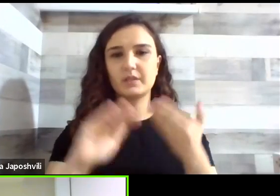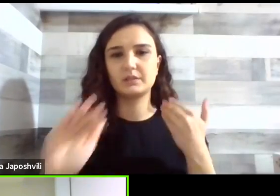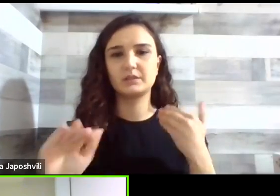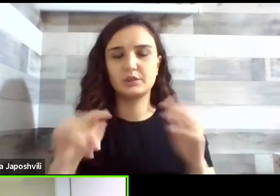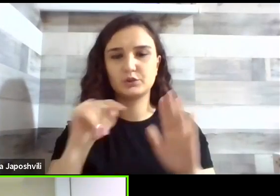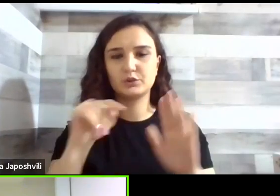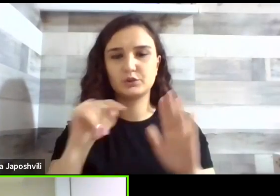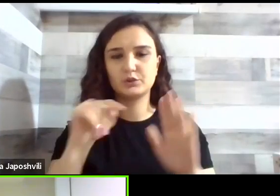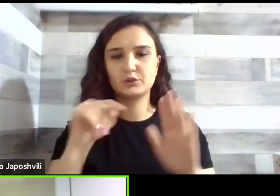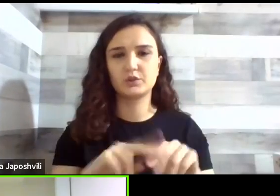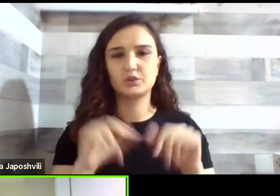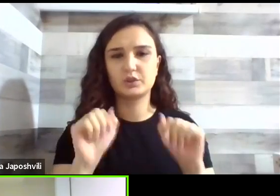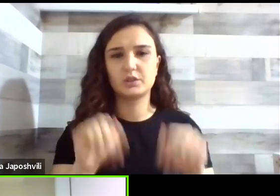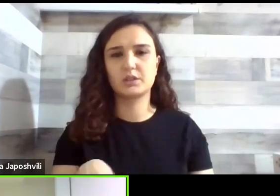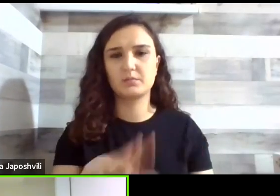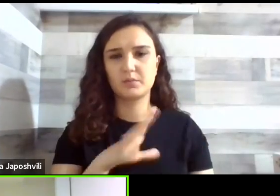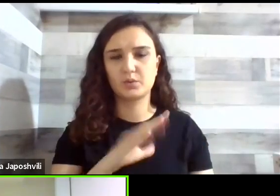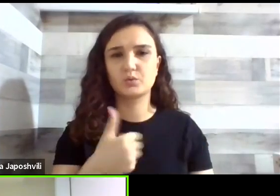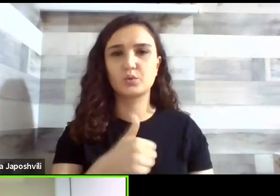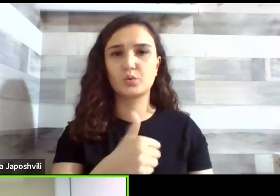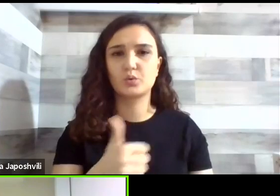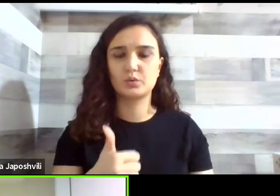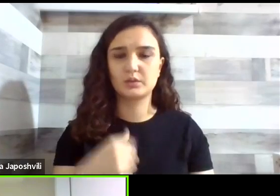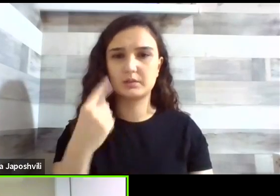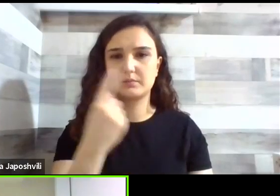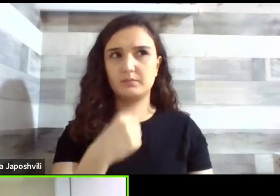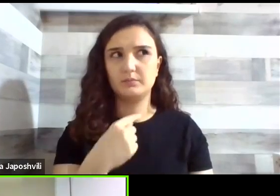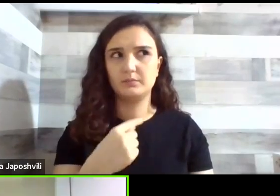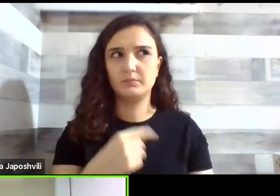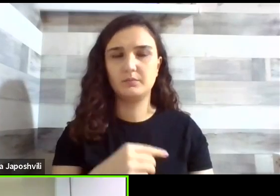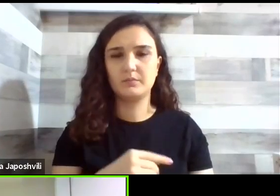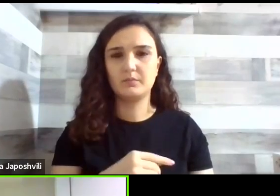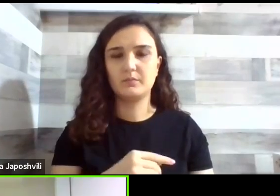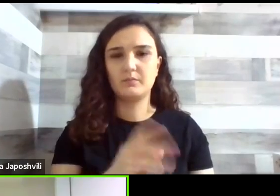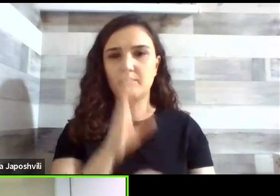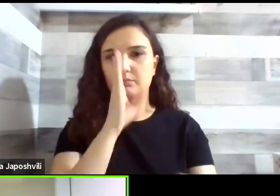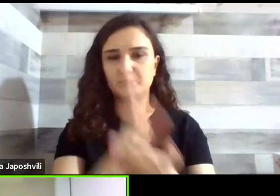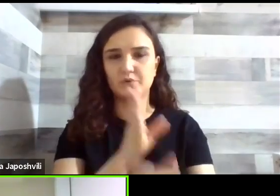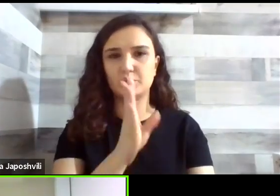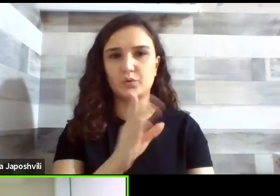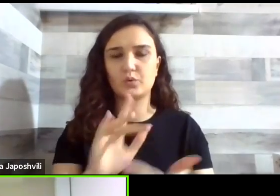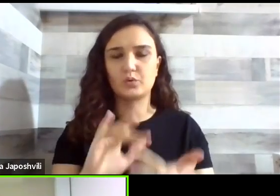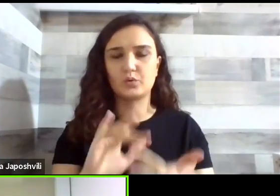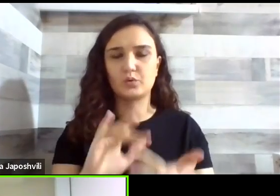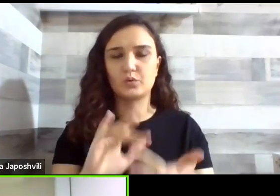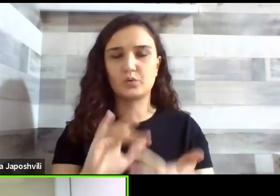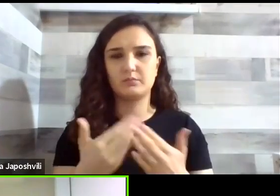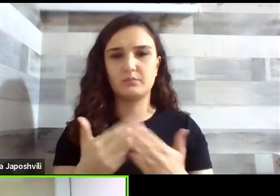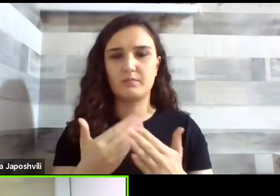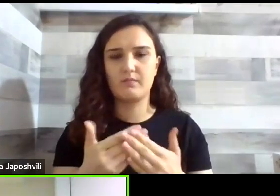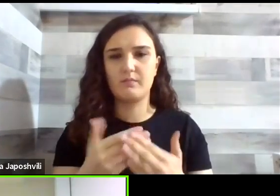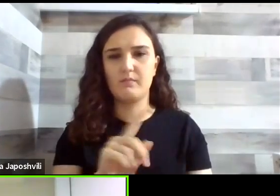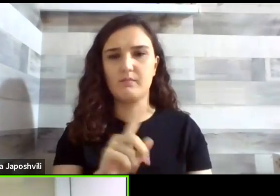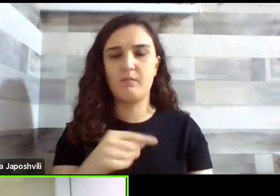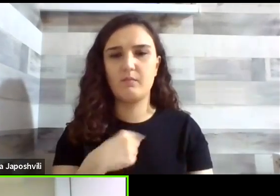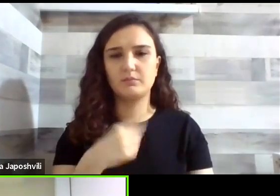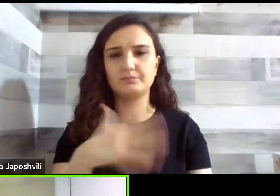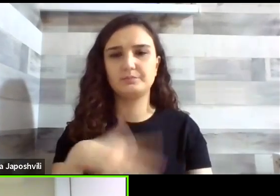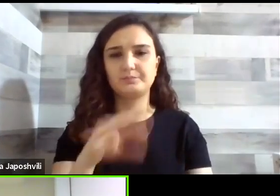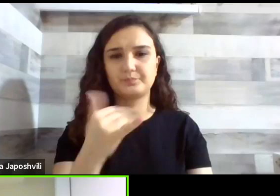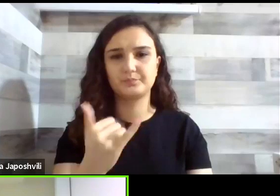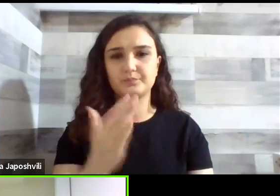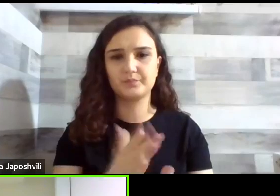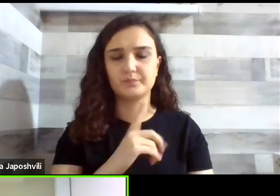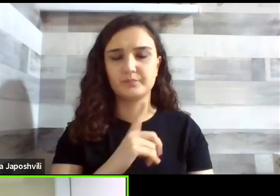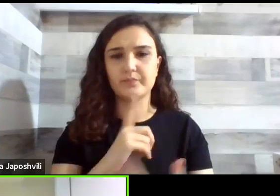ასე ვთქვათ, შეიძლება იყოს როგორც პირდაპირ, ანუ სინქრონული, ასე ვთქვათ, ონლაინ, მაგალითად ის ფორმატი, რაც ჩვენ ეხლა გვაქვს